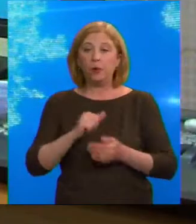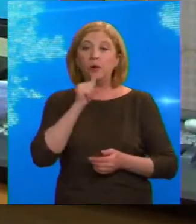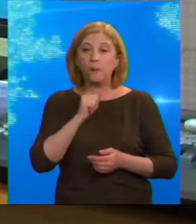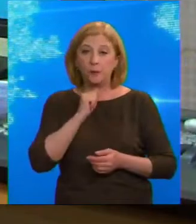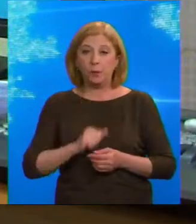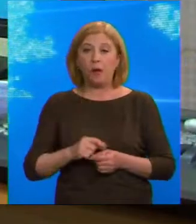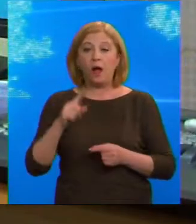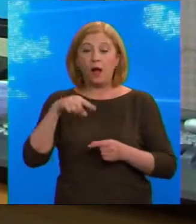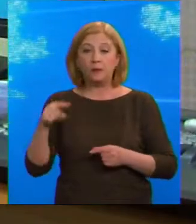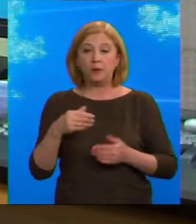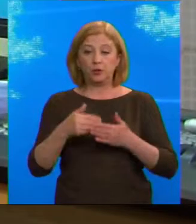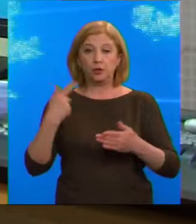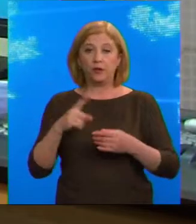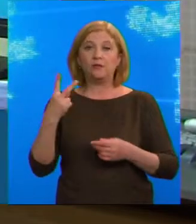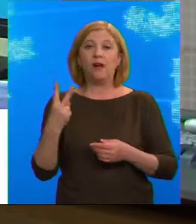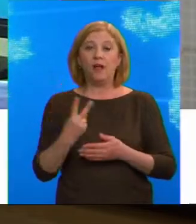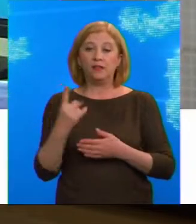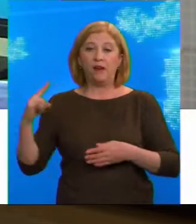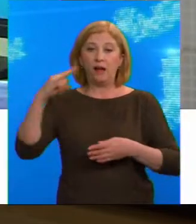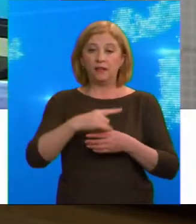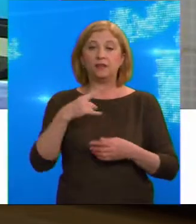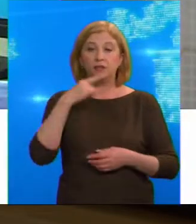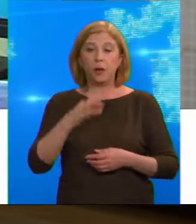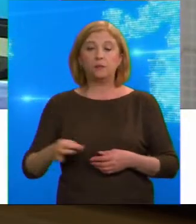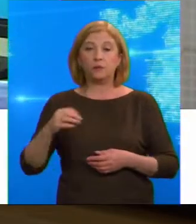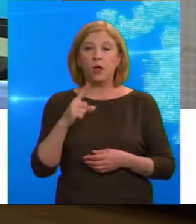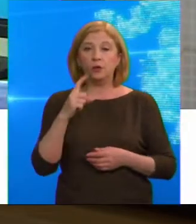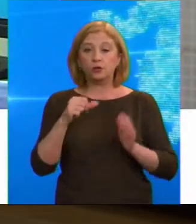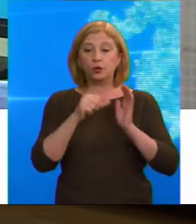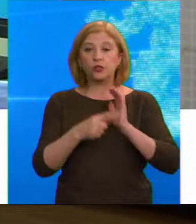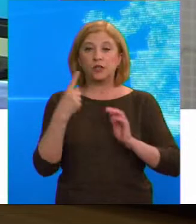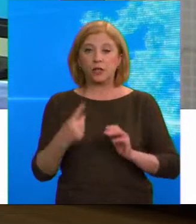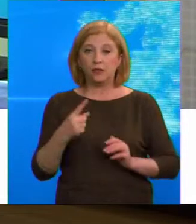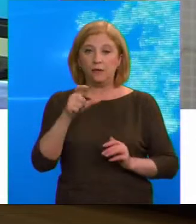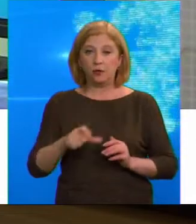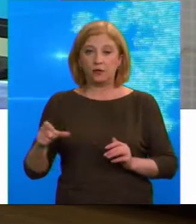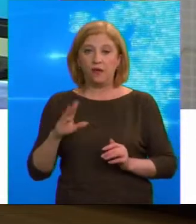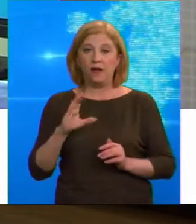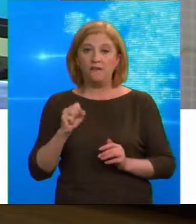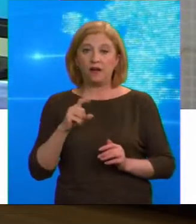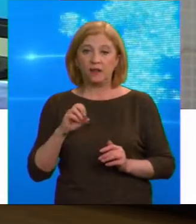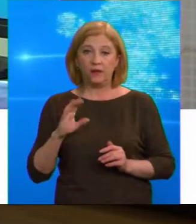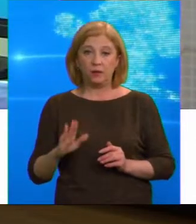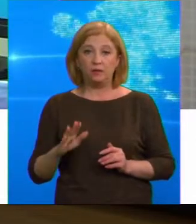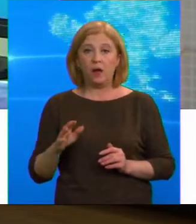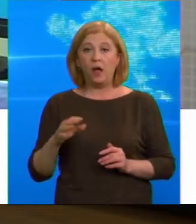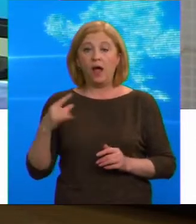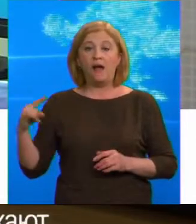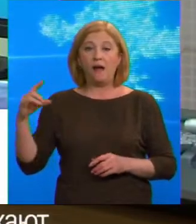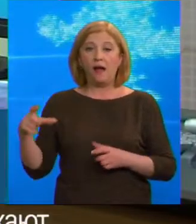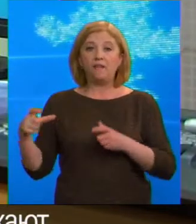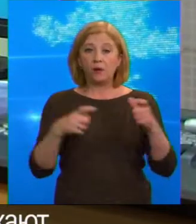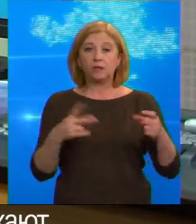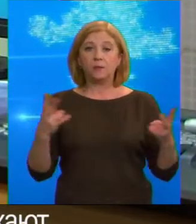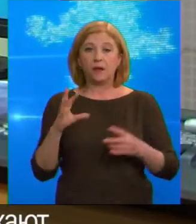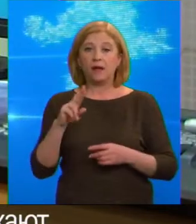Отмечу, до этого 2 рейса уже доставили в Челябинскую область 161 южноуральца-вахтовика. Эвакуация понадобилась после того, как